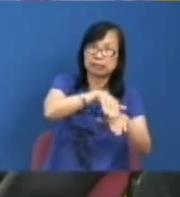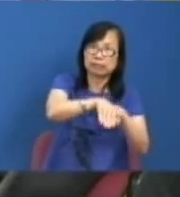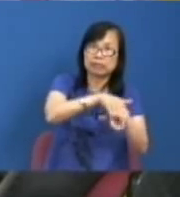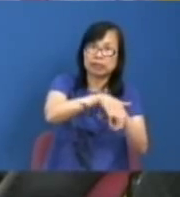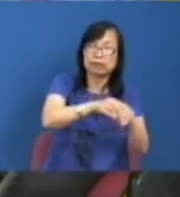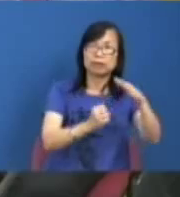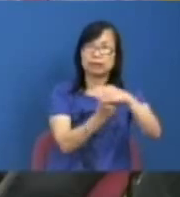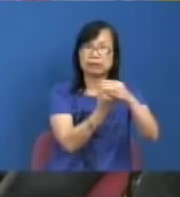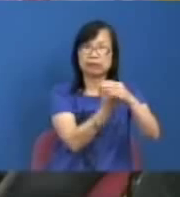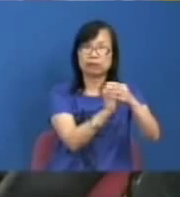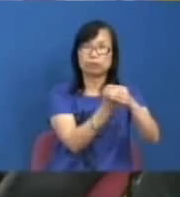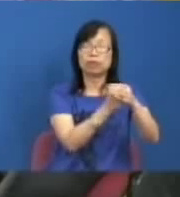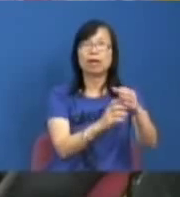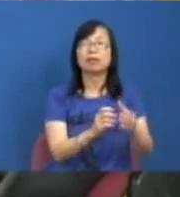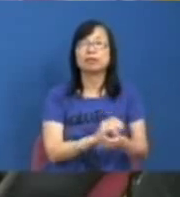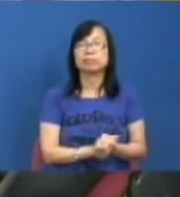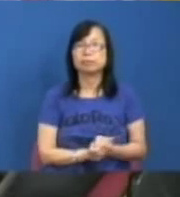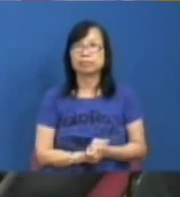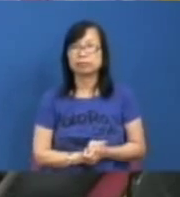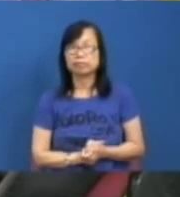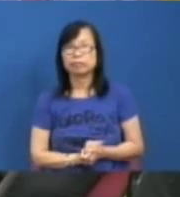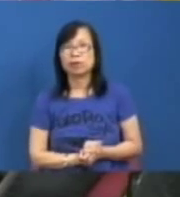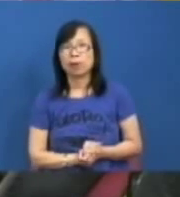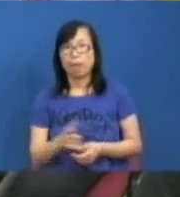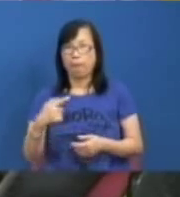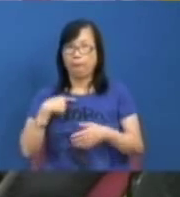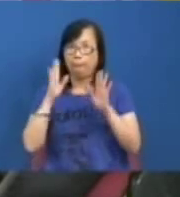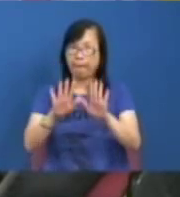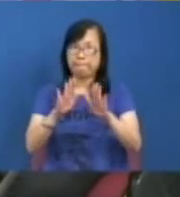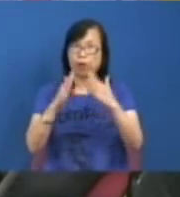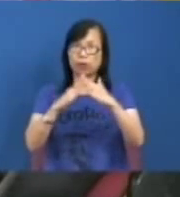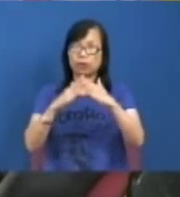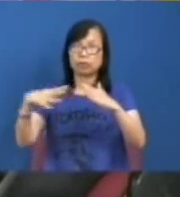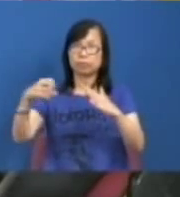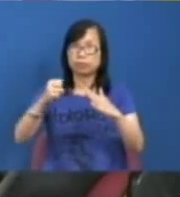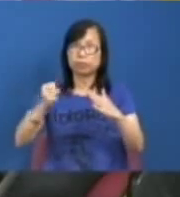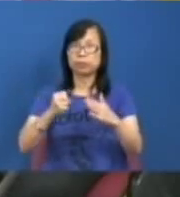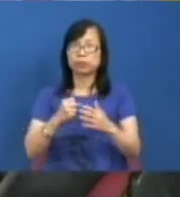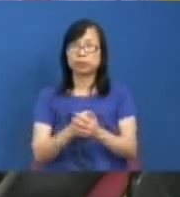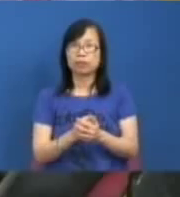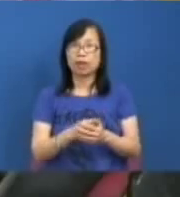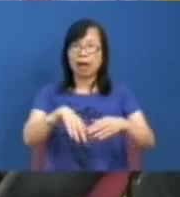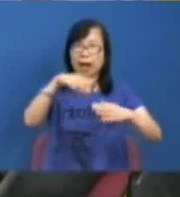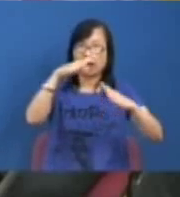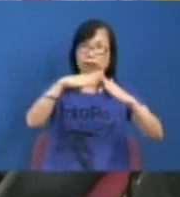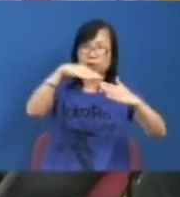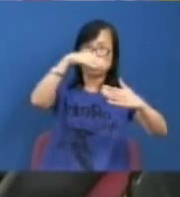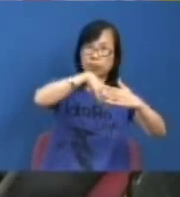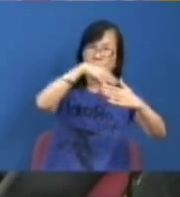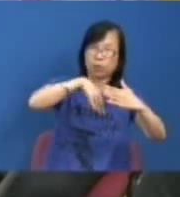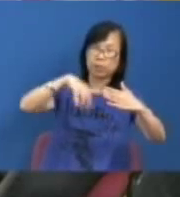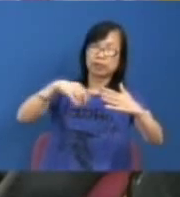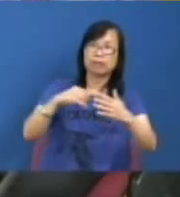污水就會湧入咗個單位入邊。咁我幫嗰個業主或者幾棟喺個屋入邊幾棟大廈嘅業